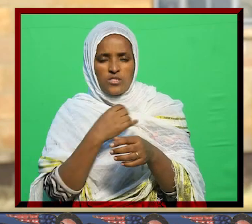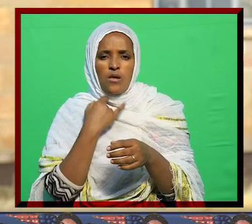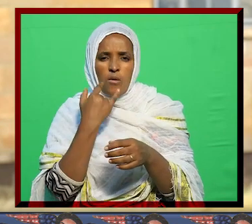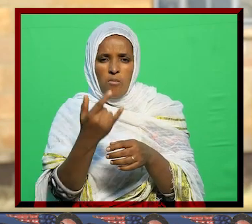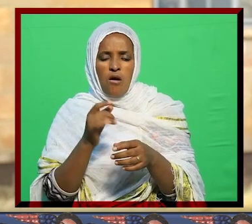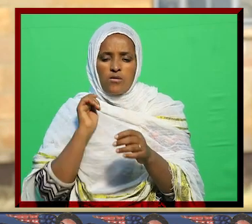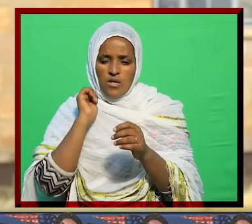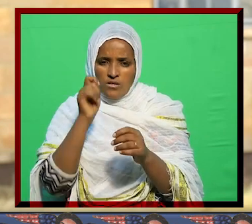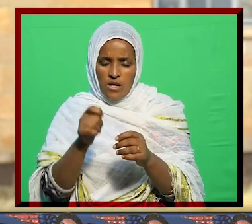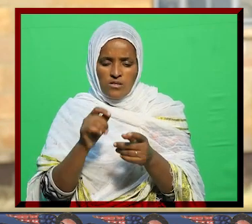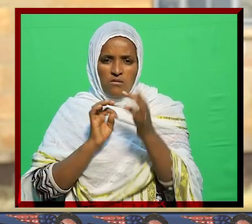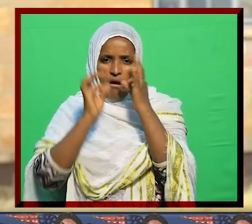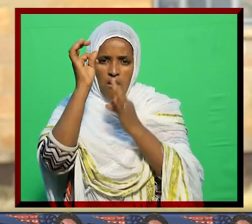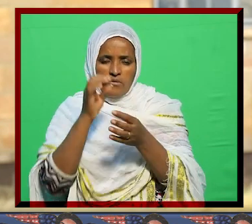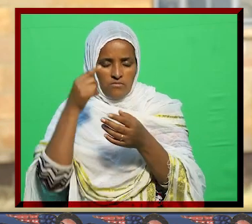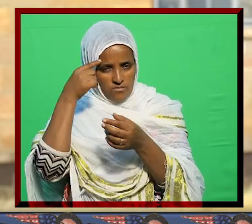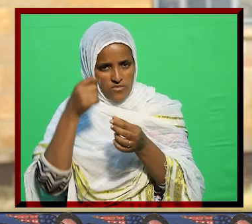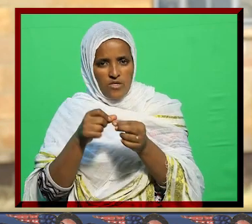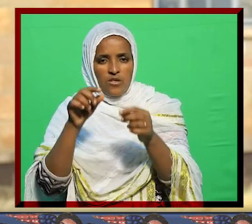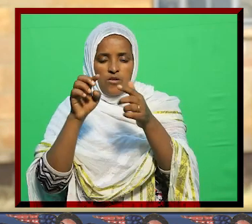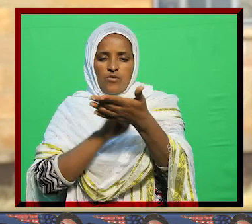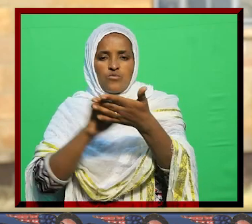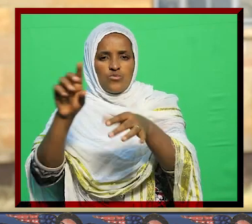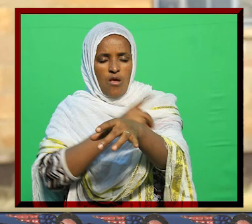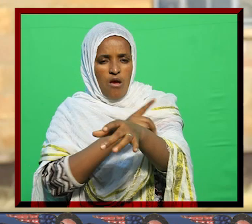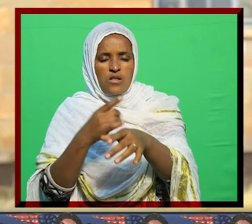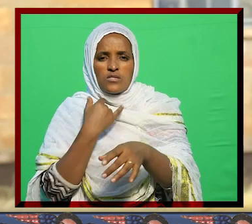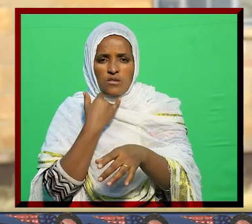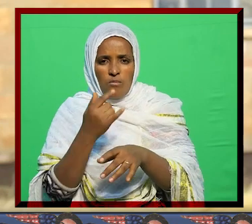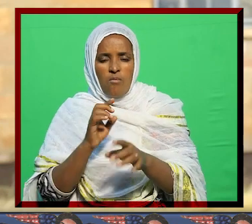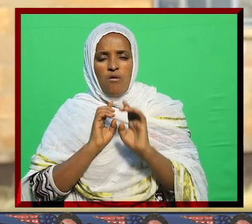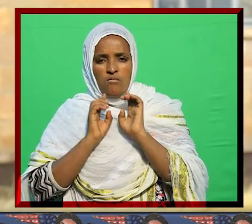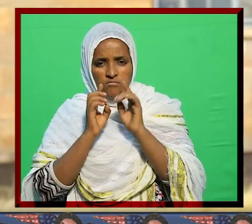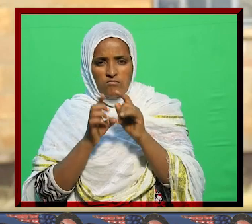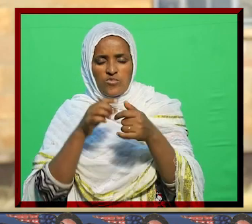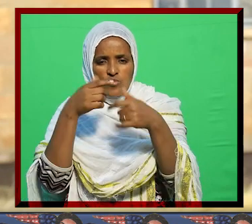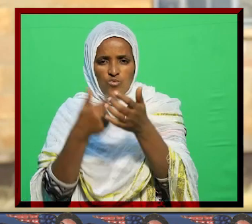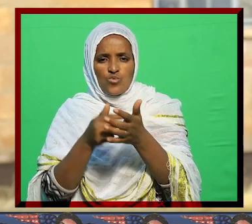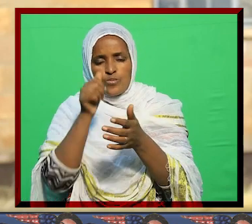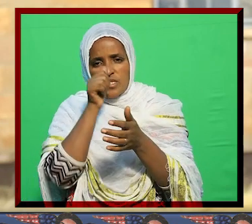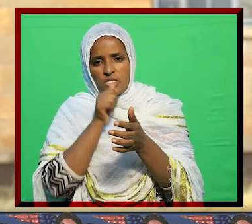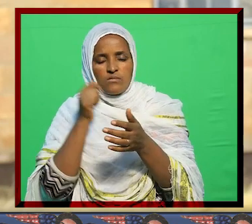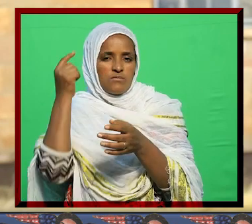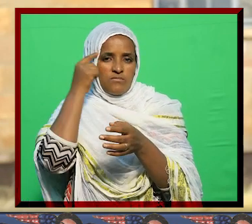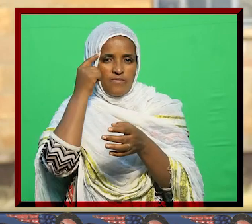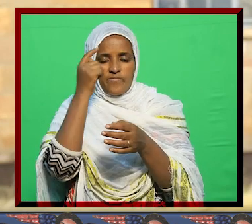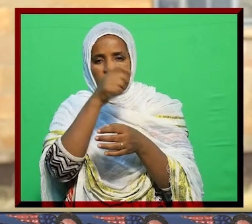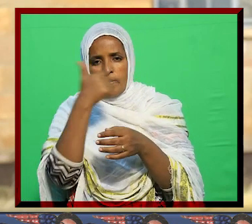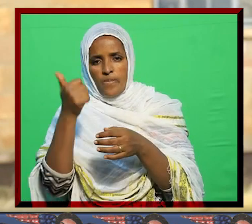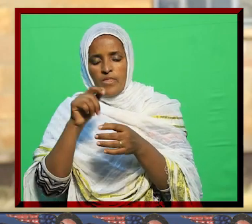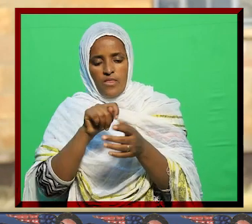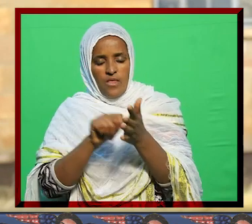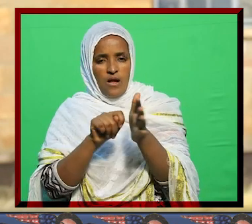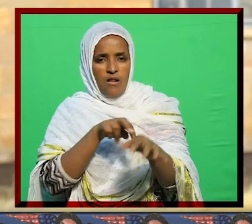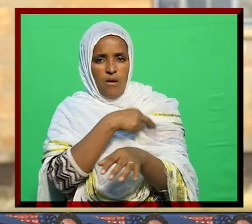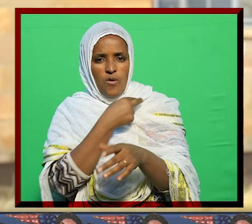ዜማውን እናስባለን፣ ሰዓታቱን እናስባለን፣ ድርሰቱን እናስባለን፣ ቅዱስ ያሬድን ስናስብ ዜማውን እናስባለን፣ ድጓውን እናስባለን፣ ይህን ሁሉ ምስጢራቱን እናስባለን።